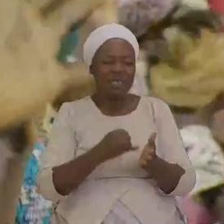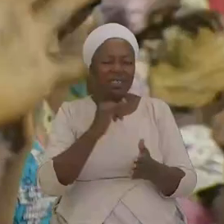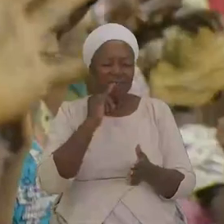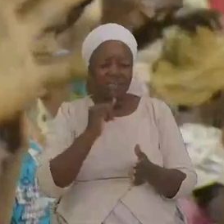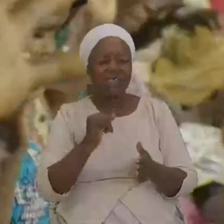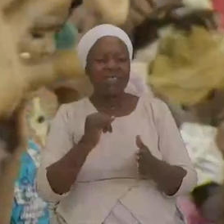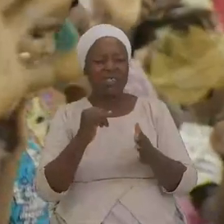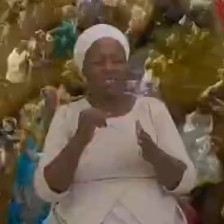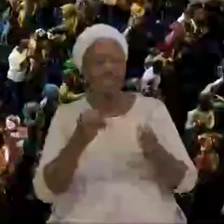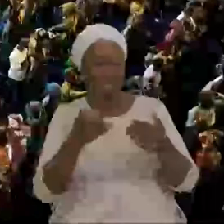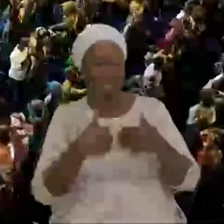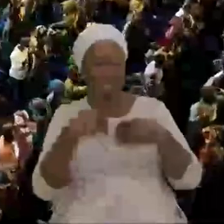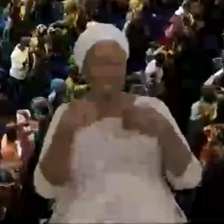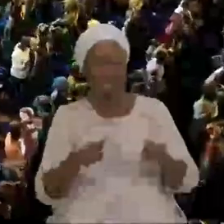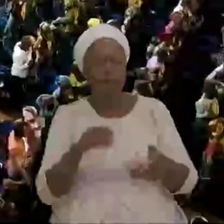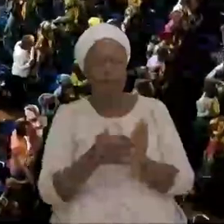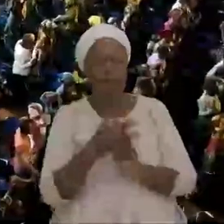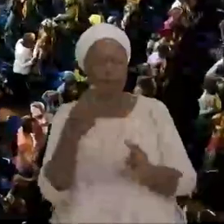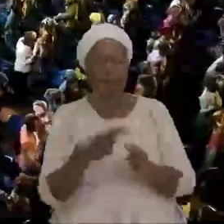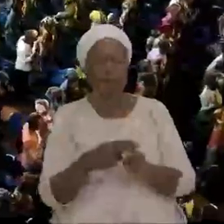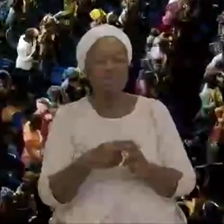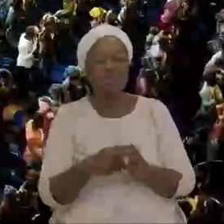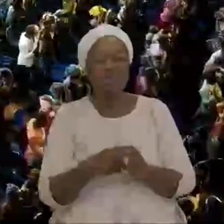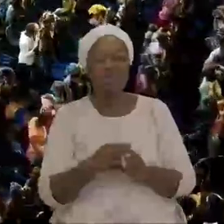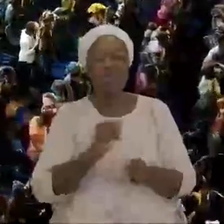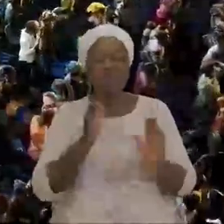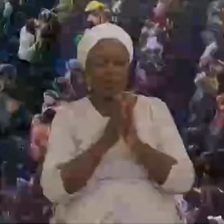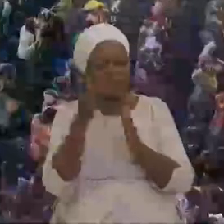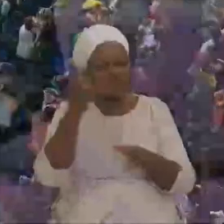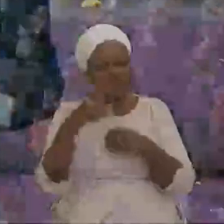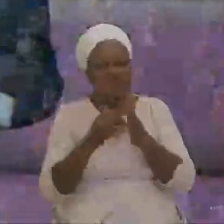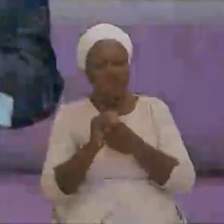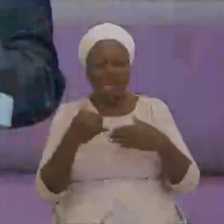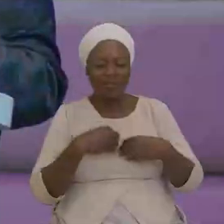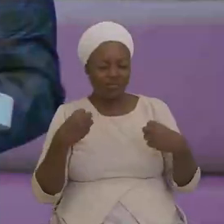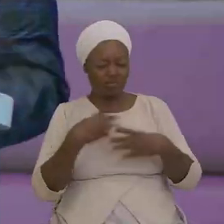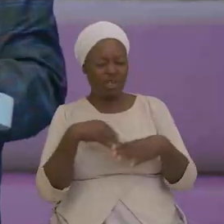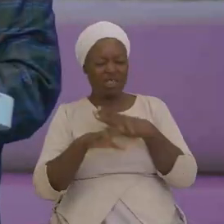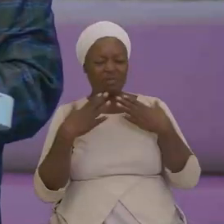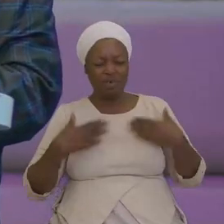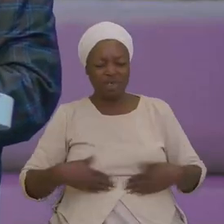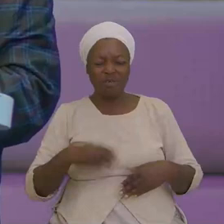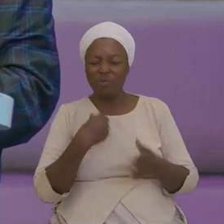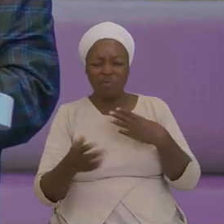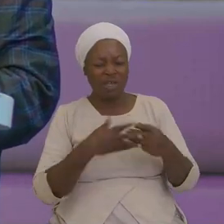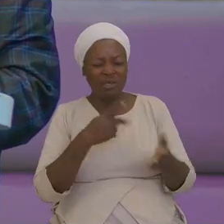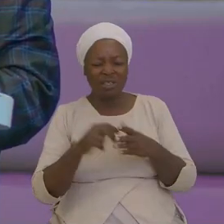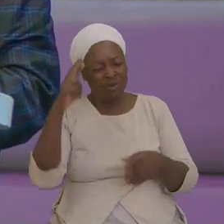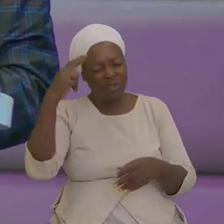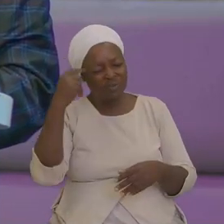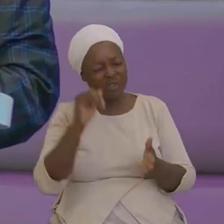fait. Je prie pour ceux qui ont d'enflement dans le corps. Quelle que soit la cause